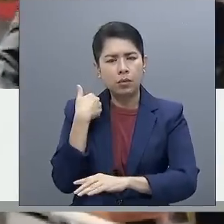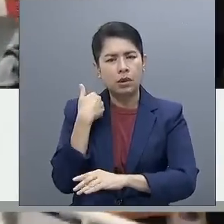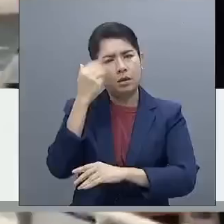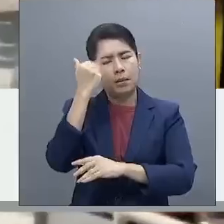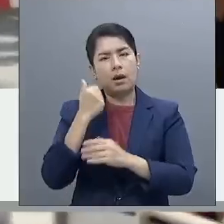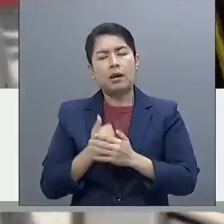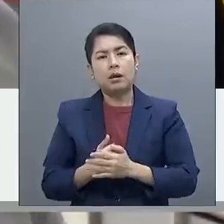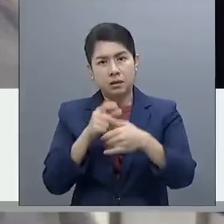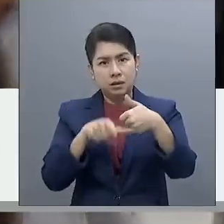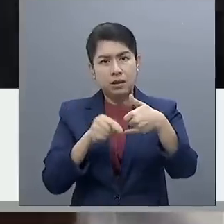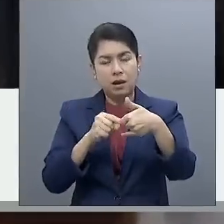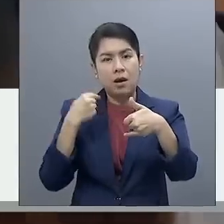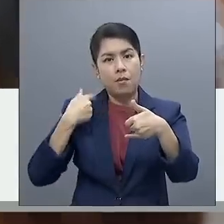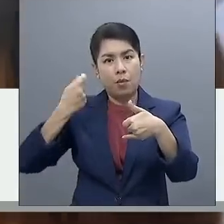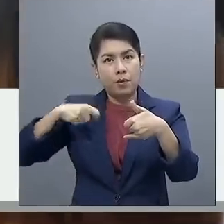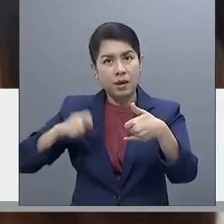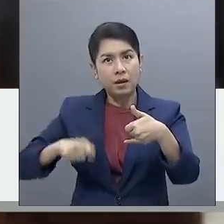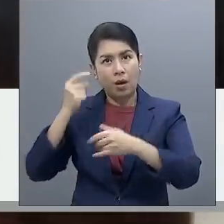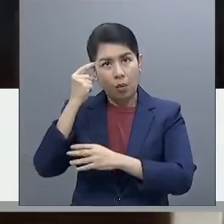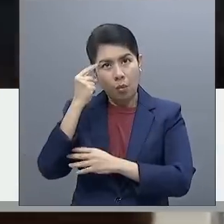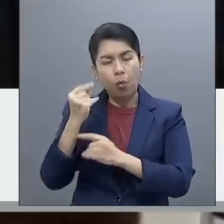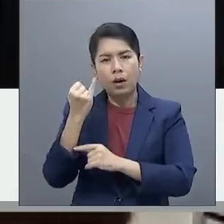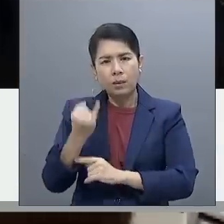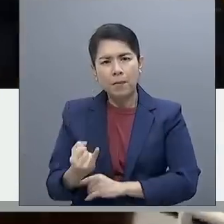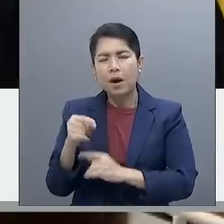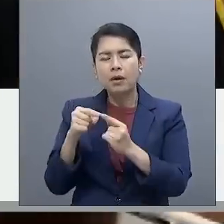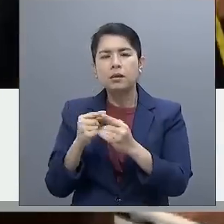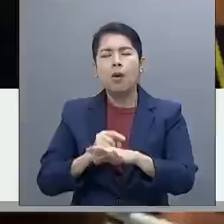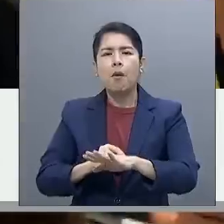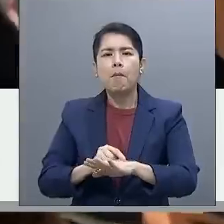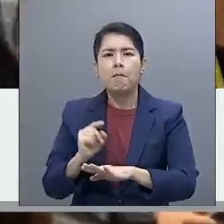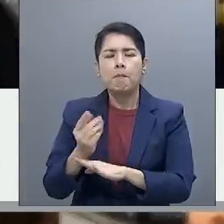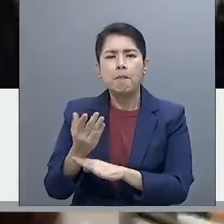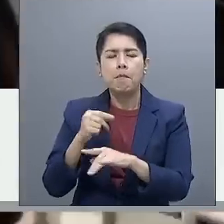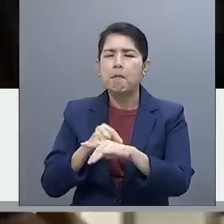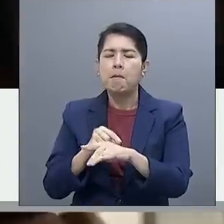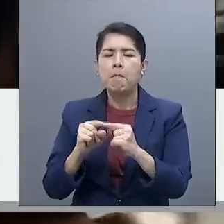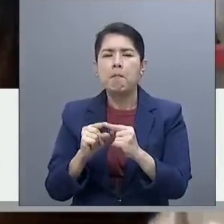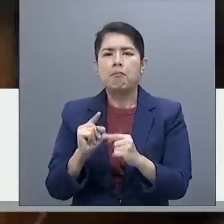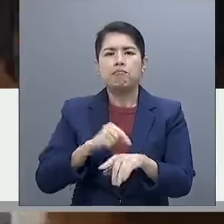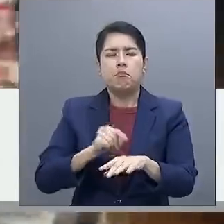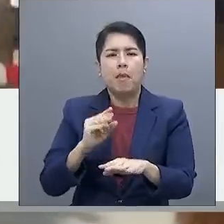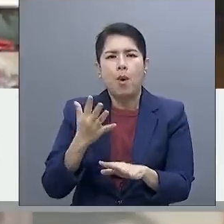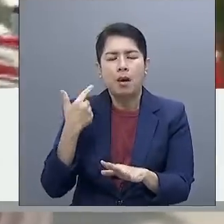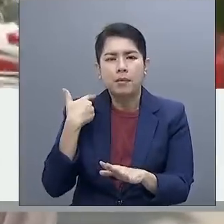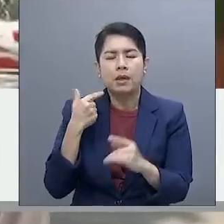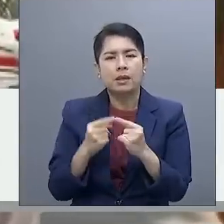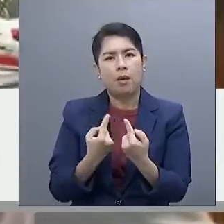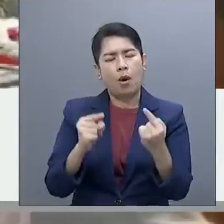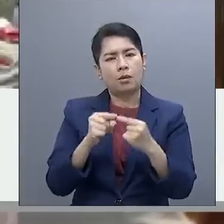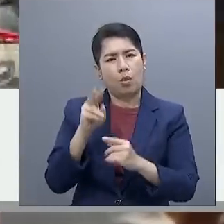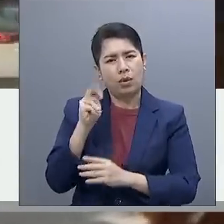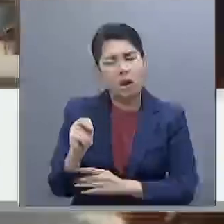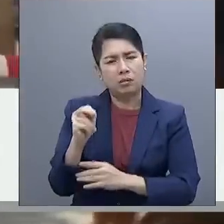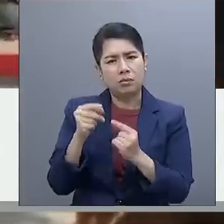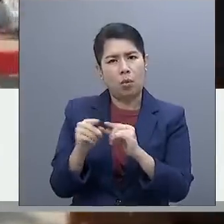ว่าจำเลยไม่สะดวกเพราะทนายความติดว่าความในคดีอื่นอยู่ทำให้นัดสืบพยานฝ่ายโจ